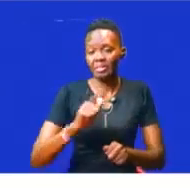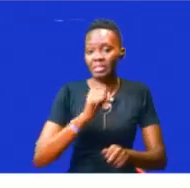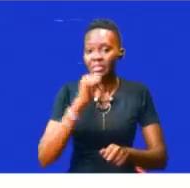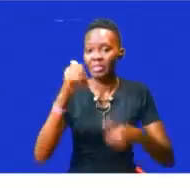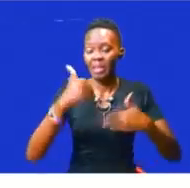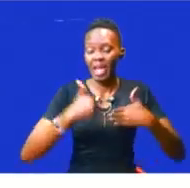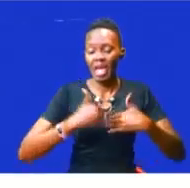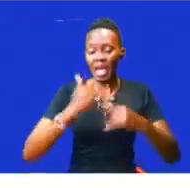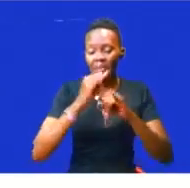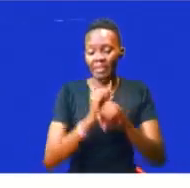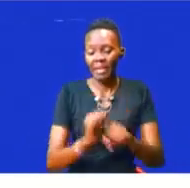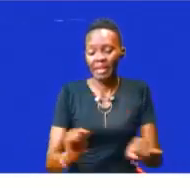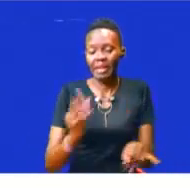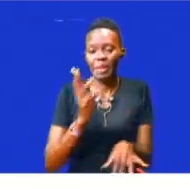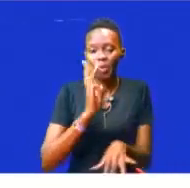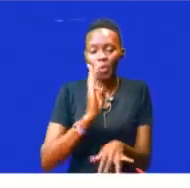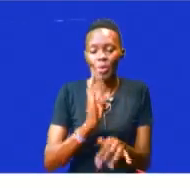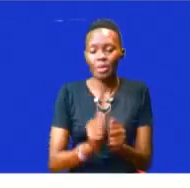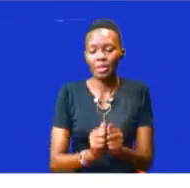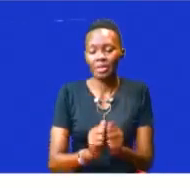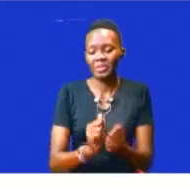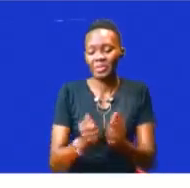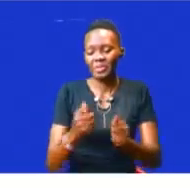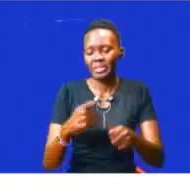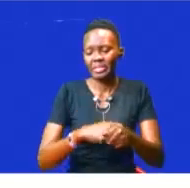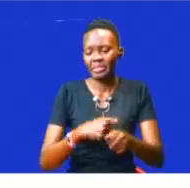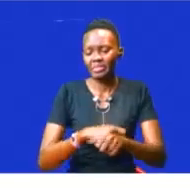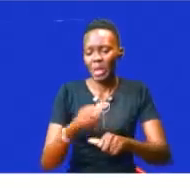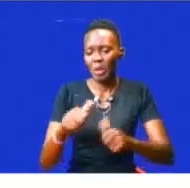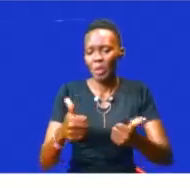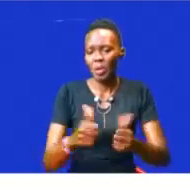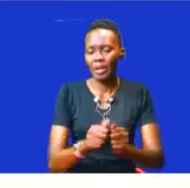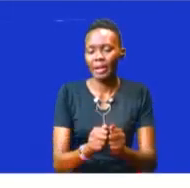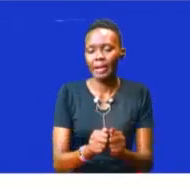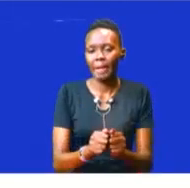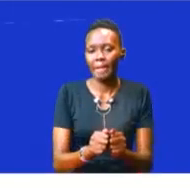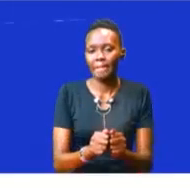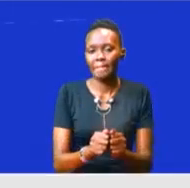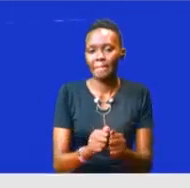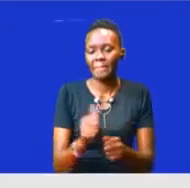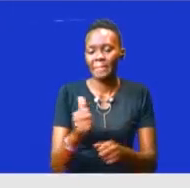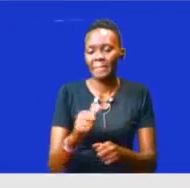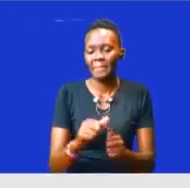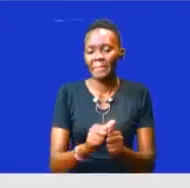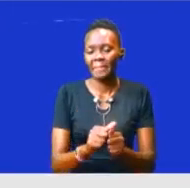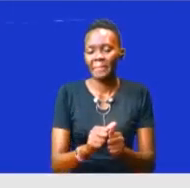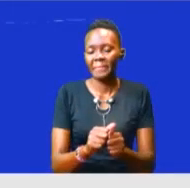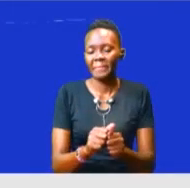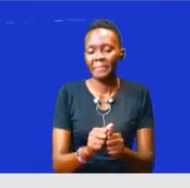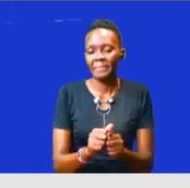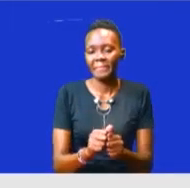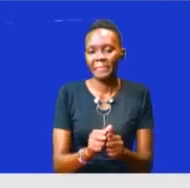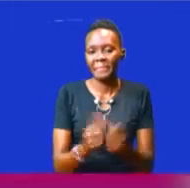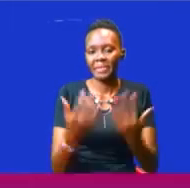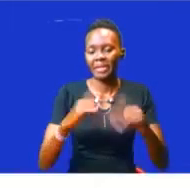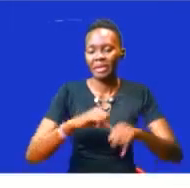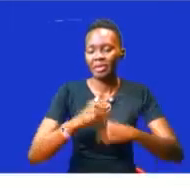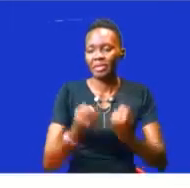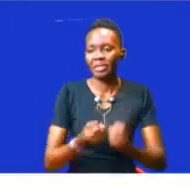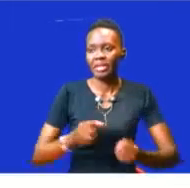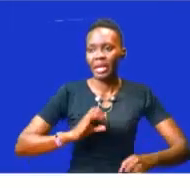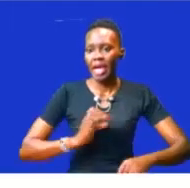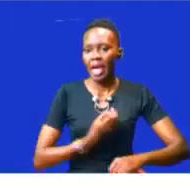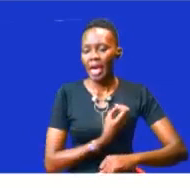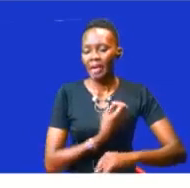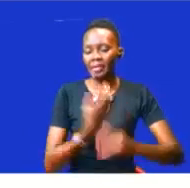maler kata pi ma obedo treated maber ma ng'ato nyamodhogo sa asaya. Koro organization wa noneno